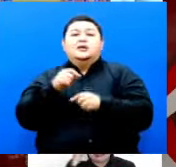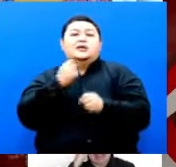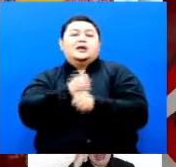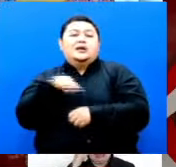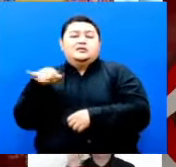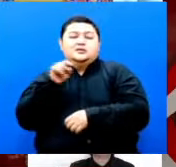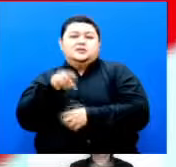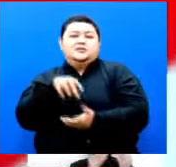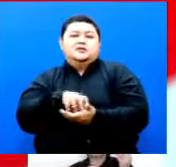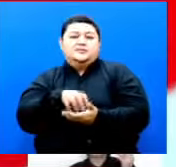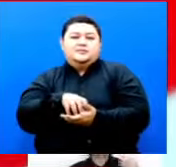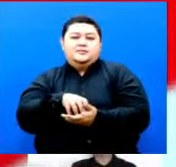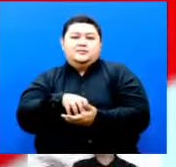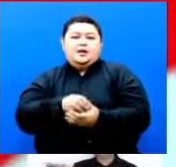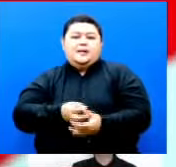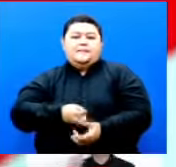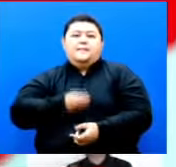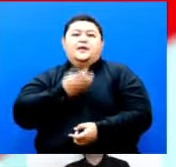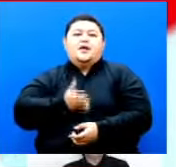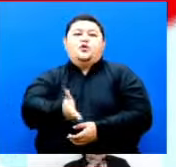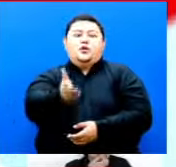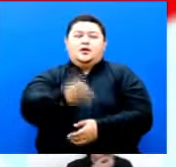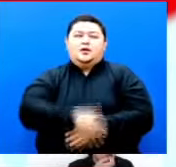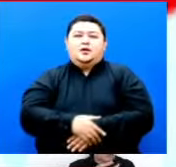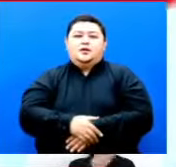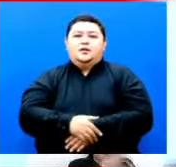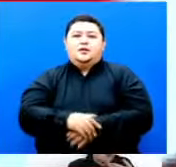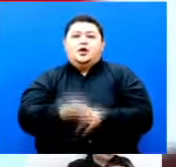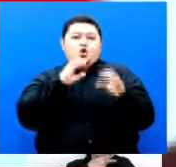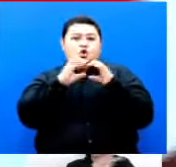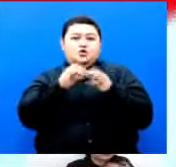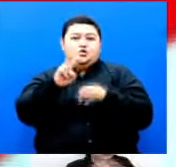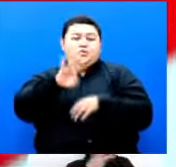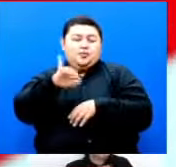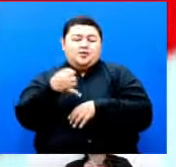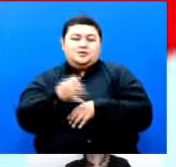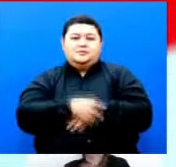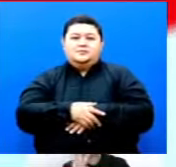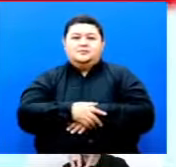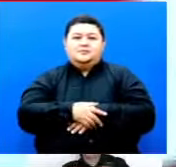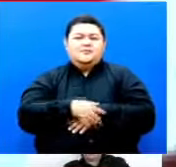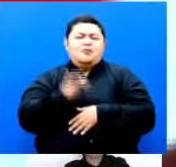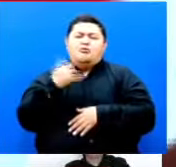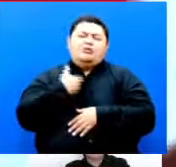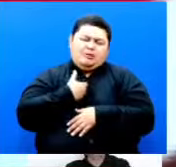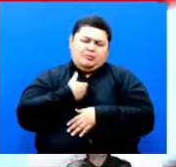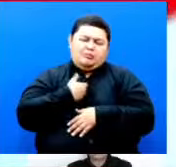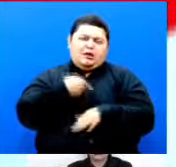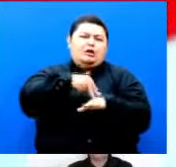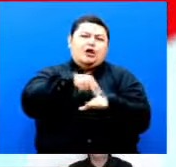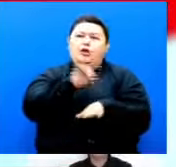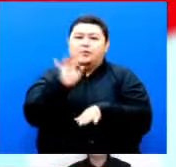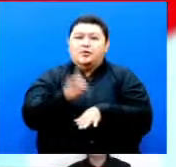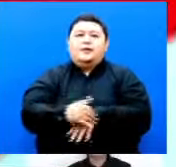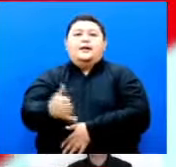para GenZini.Itulahmengapa layanankonselingtersedia24jam.Tidakperlu repot-repotbepergiankemanapun.